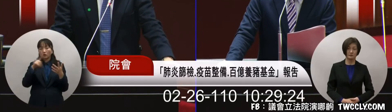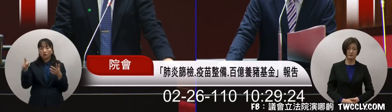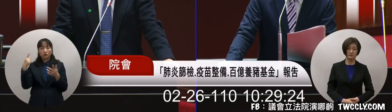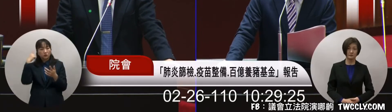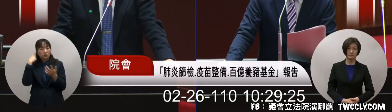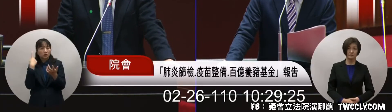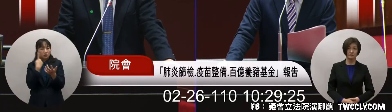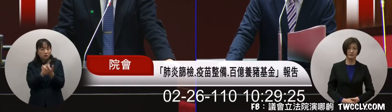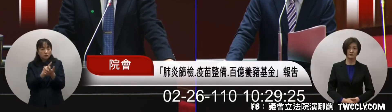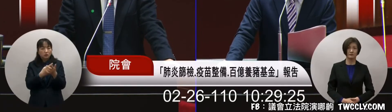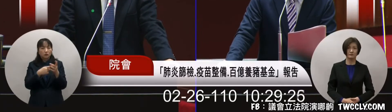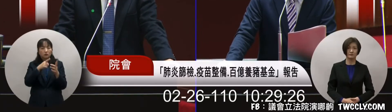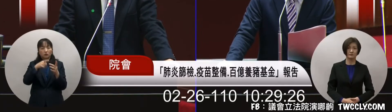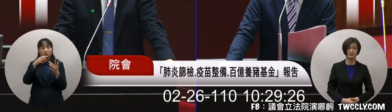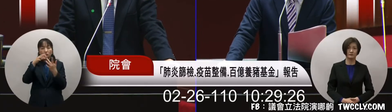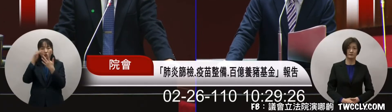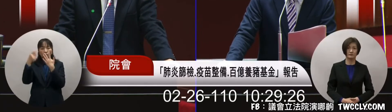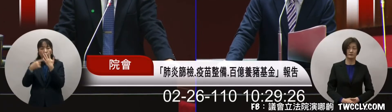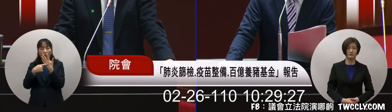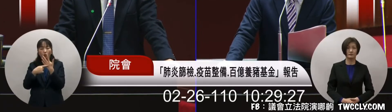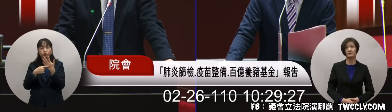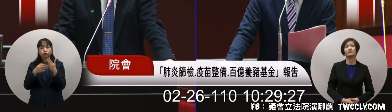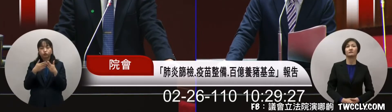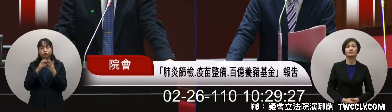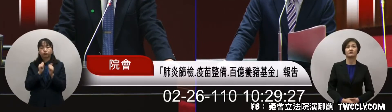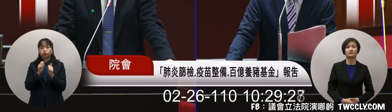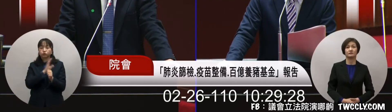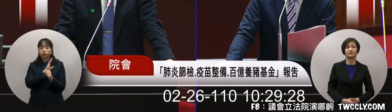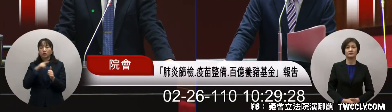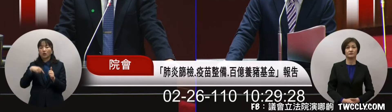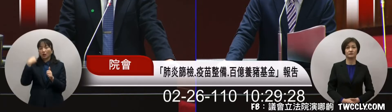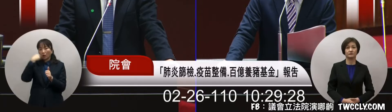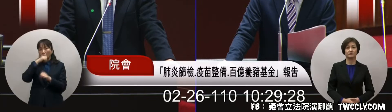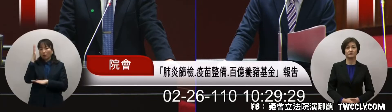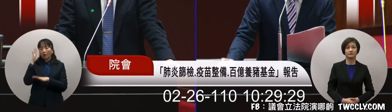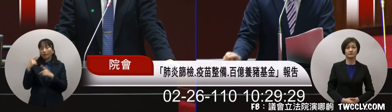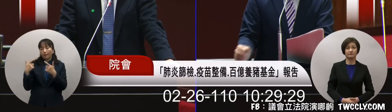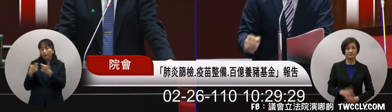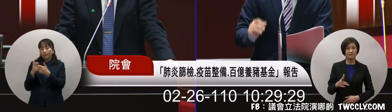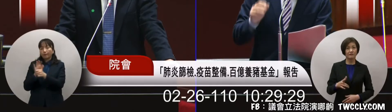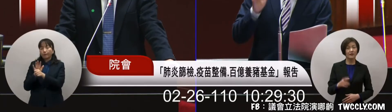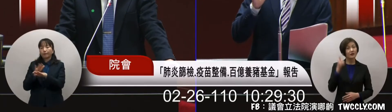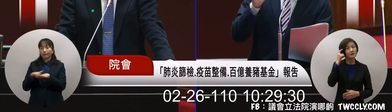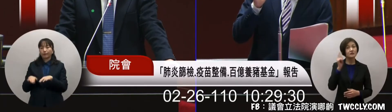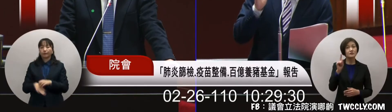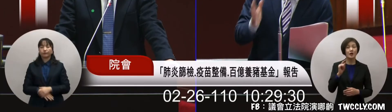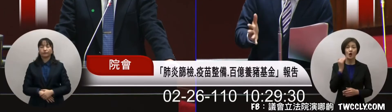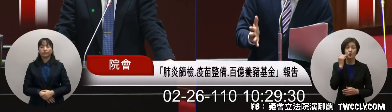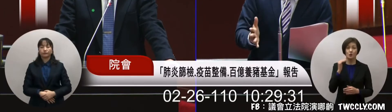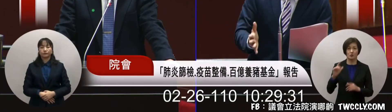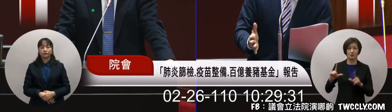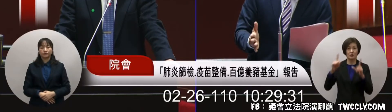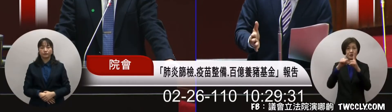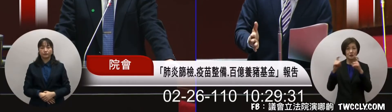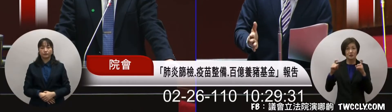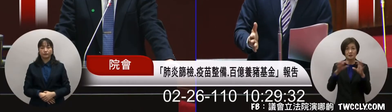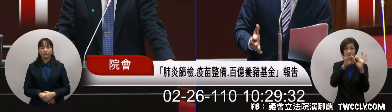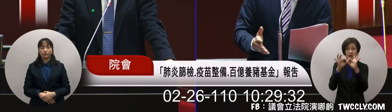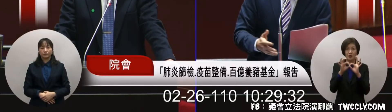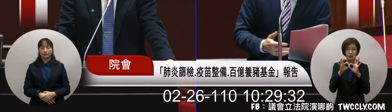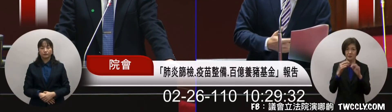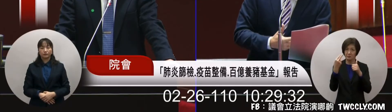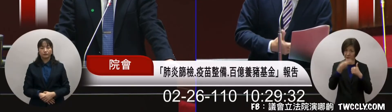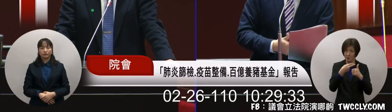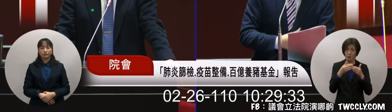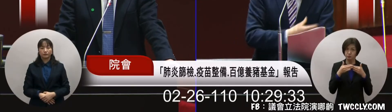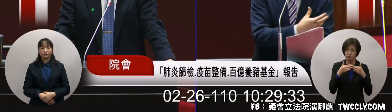奥会的这样的一个选手的荣誉，那我们会极力的来配合。 也就是说，如果冬奥有做出这样的要求，那我